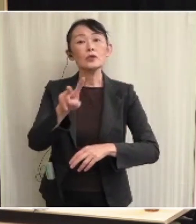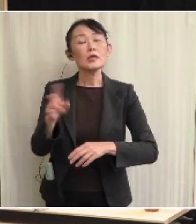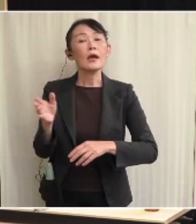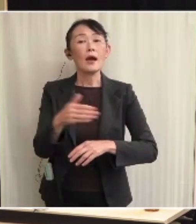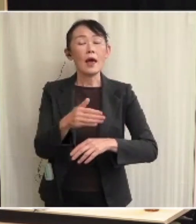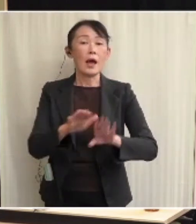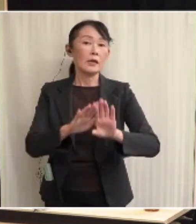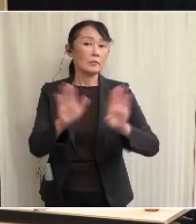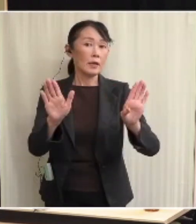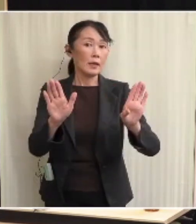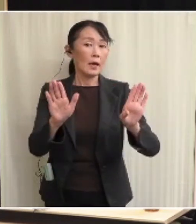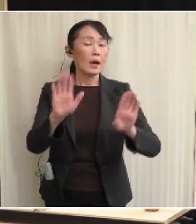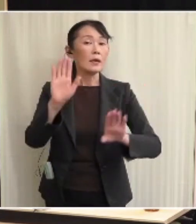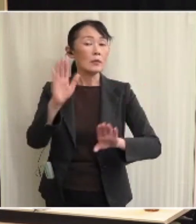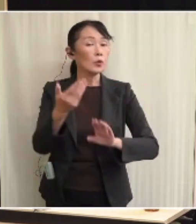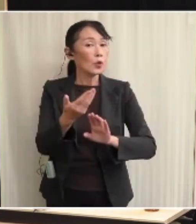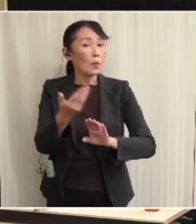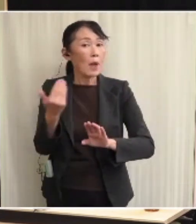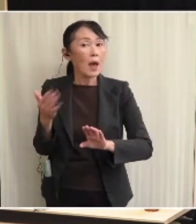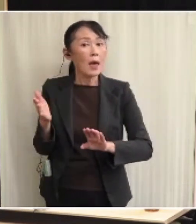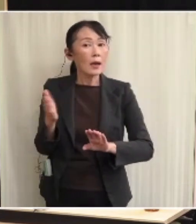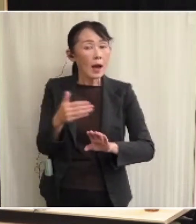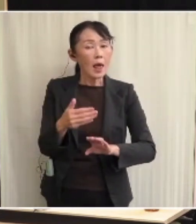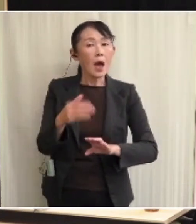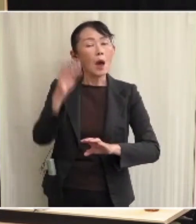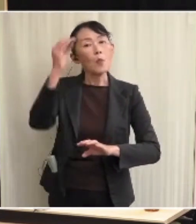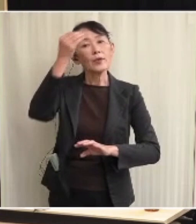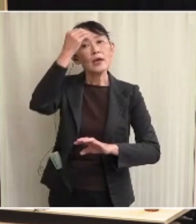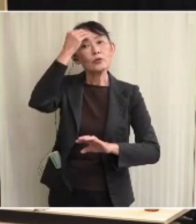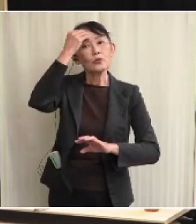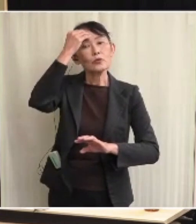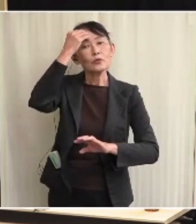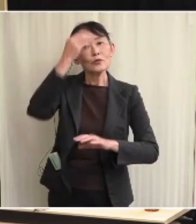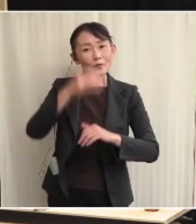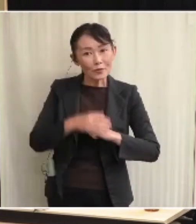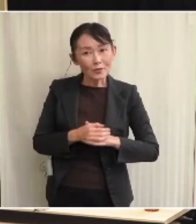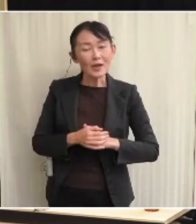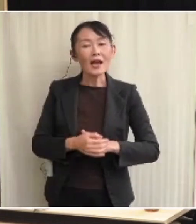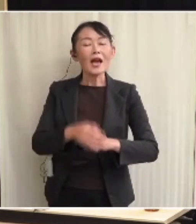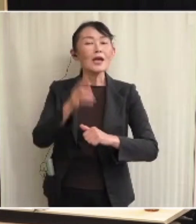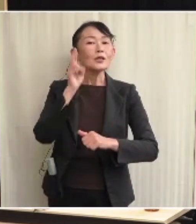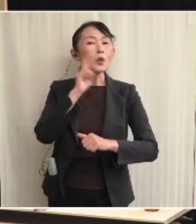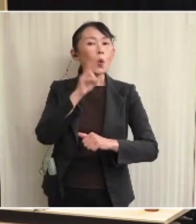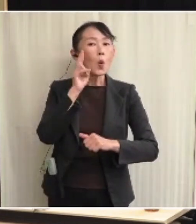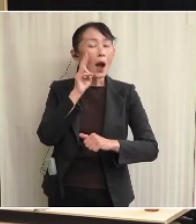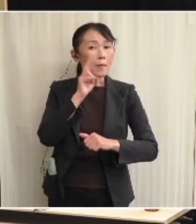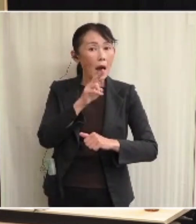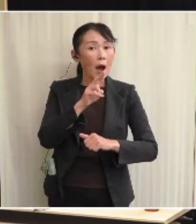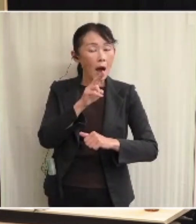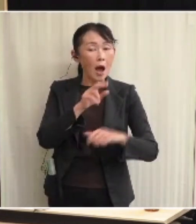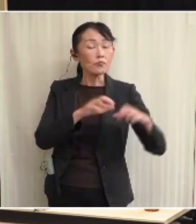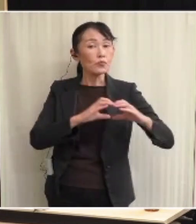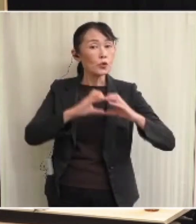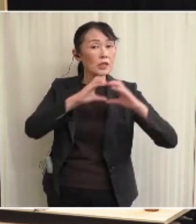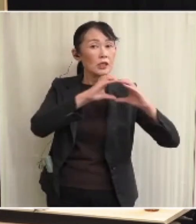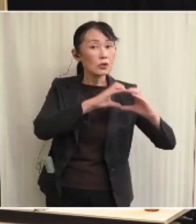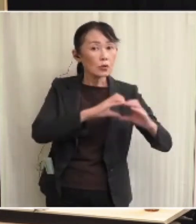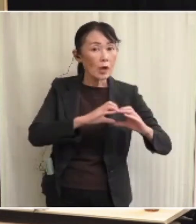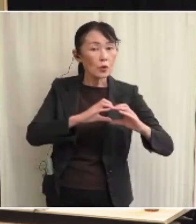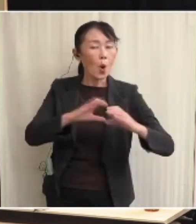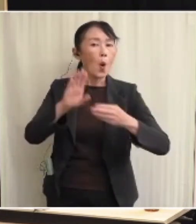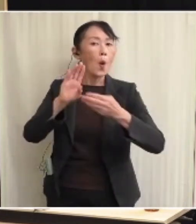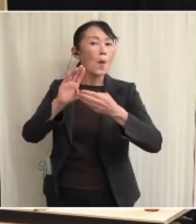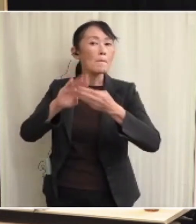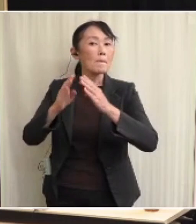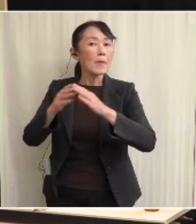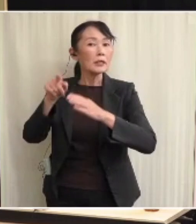からモデルとしていわゆる架空の都市なんですけど横浜がモデルになっているよという都市については実は何